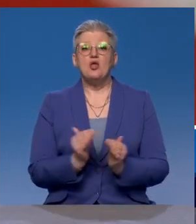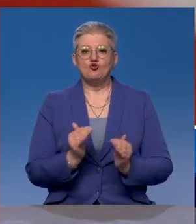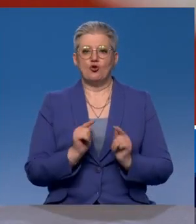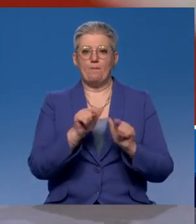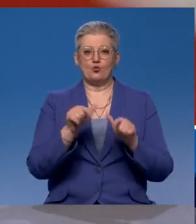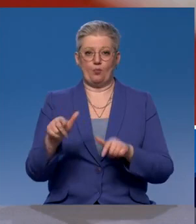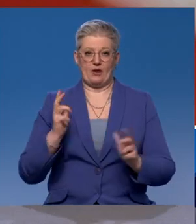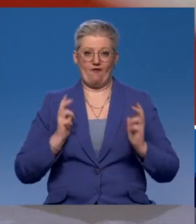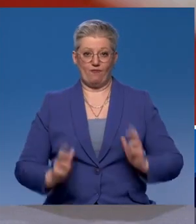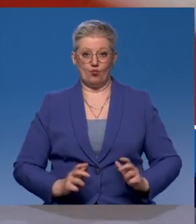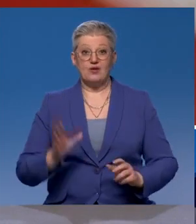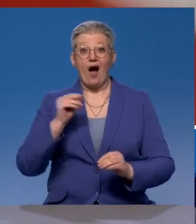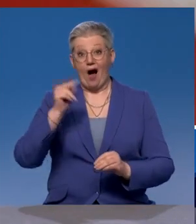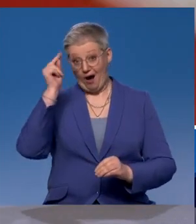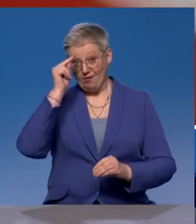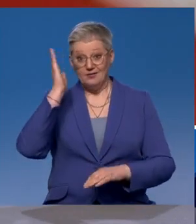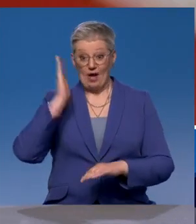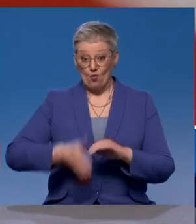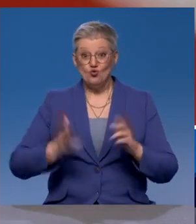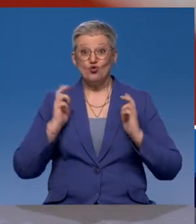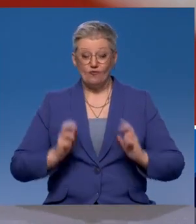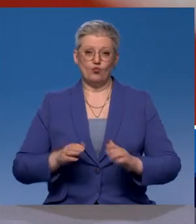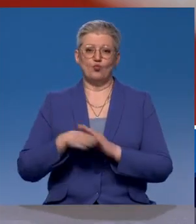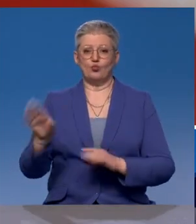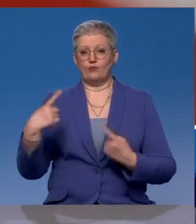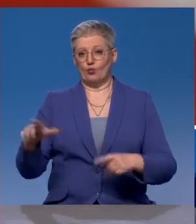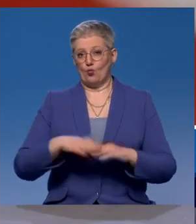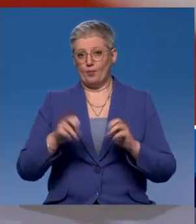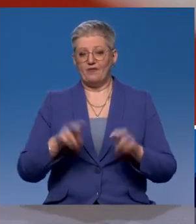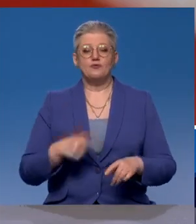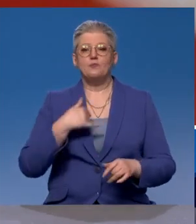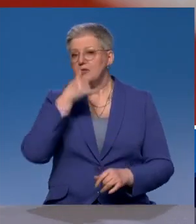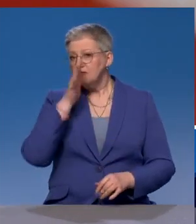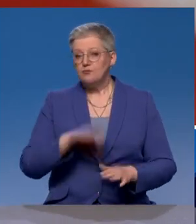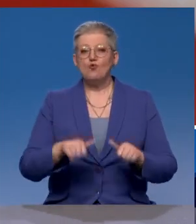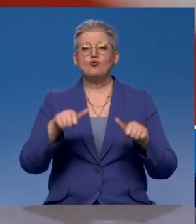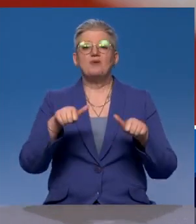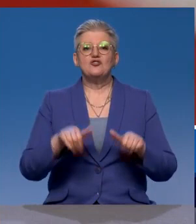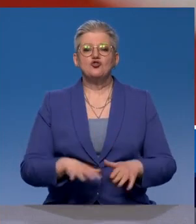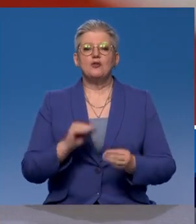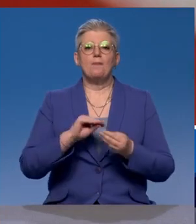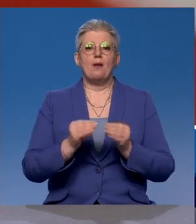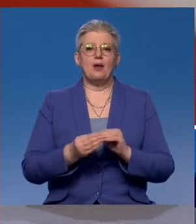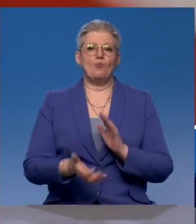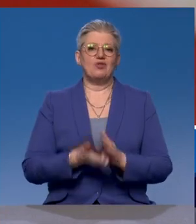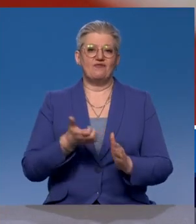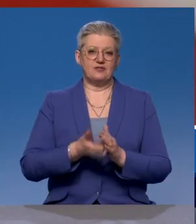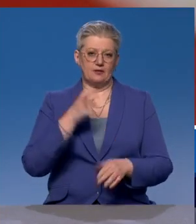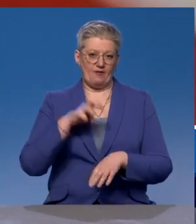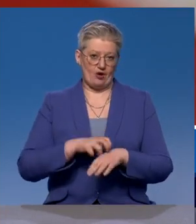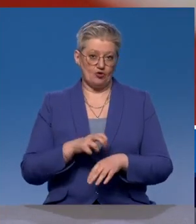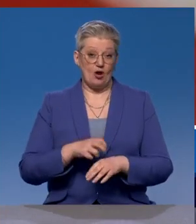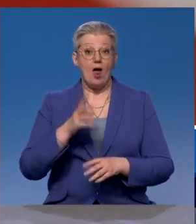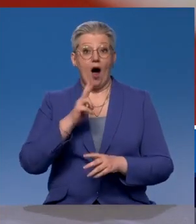после окончания вуза просто будут уходить в другие профессии. Мы не решим проблему дефицита кадров таким образом. А те, кто едет